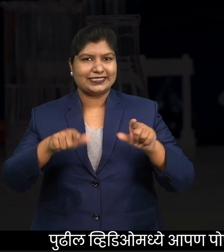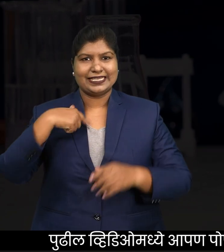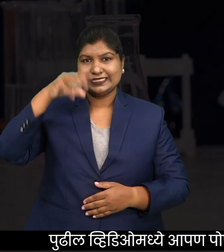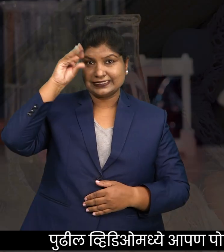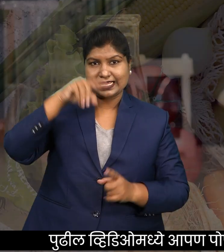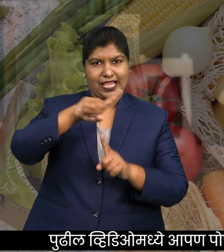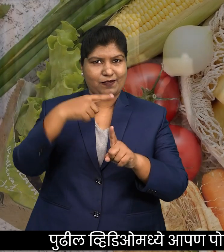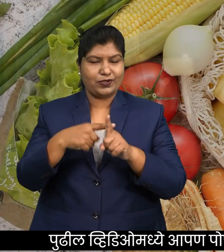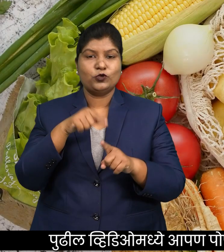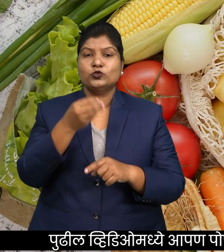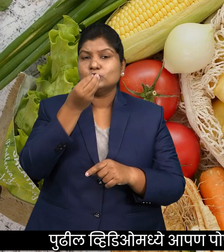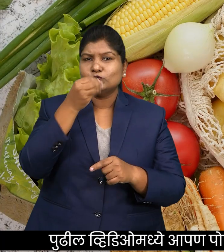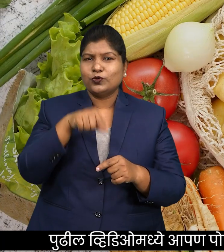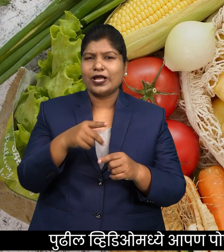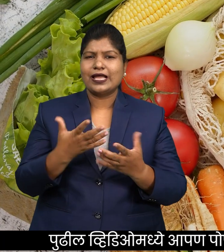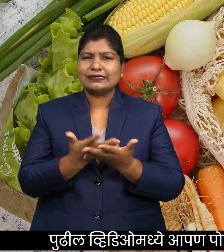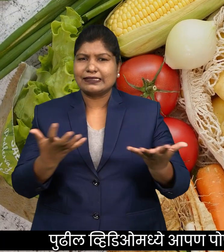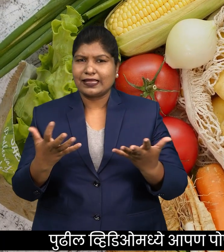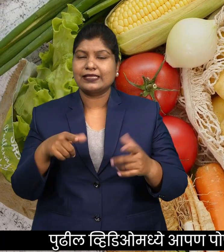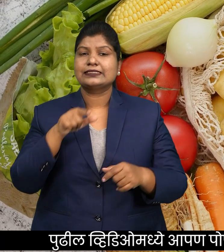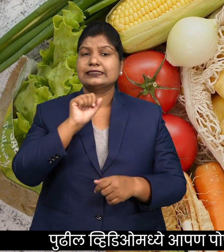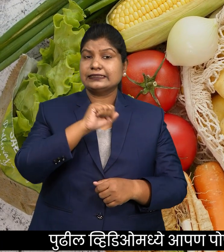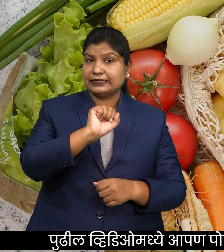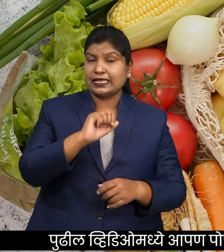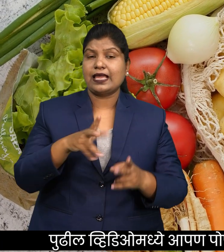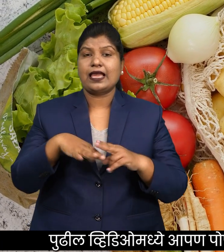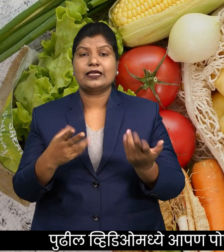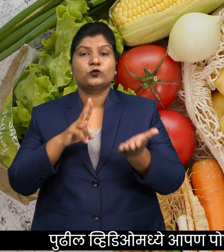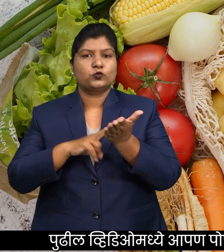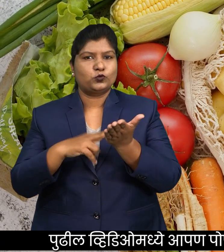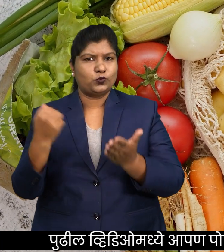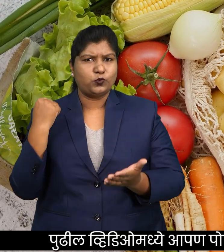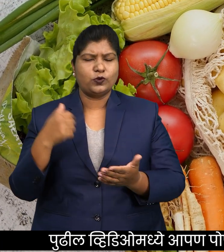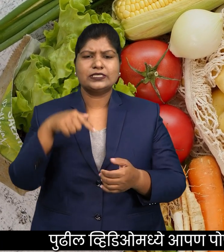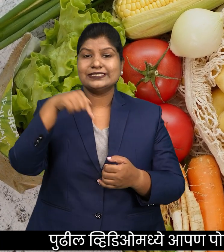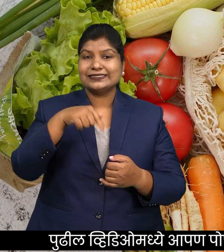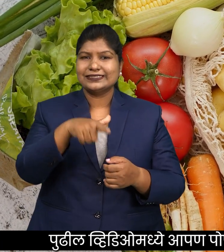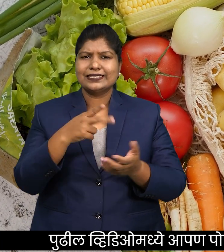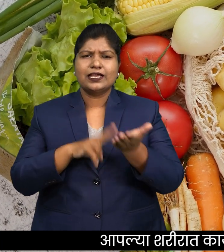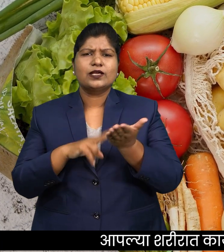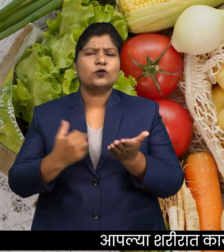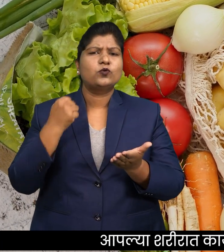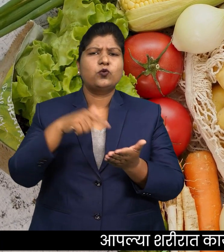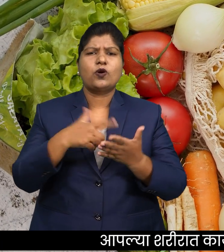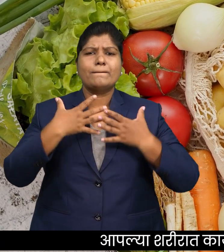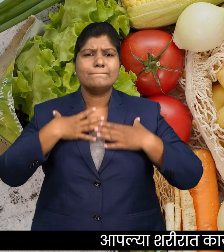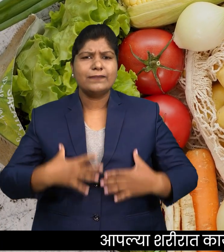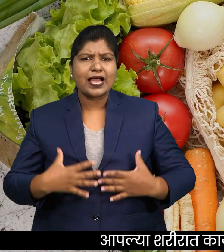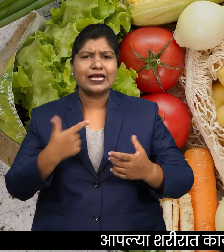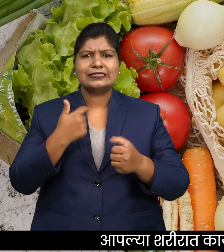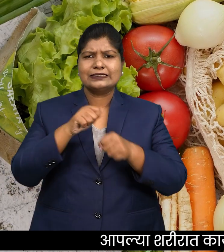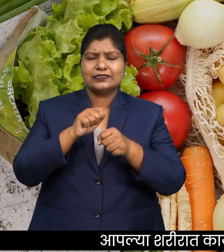पुढील व्हिडिओमध्ये आपण पोषक तत्वांच्या अन्न स्रोतांबद्दल आणि हे पोषक घटक आपल्या शरीरात